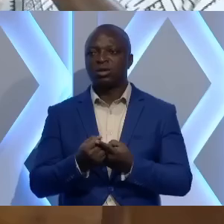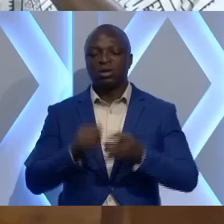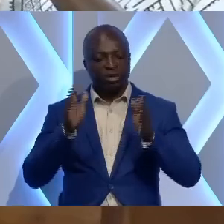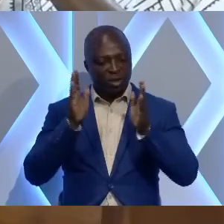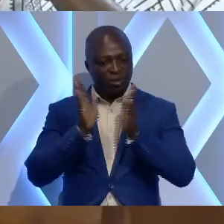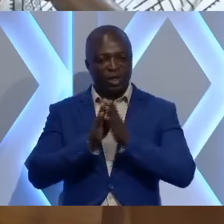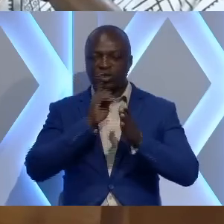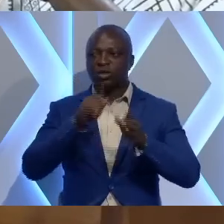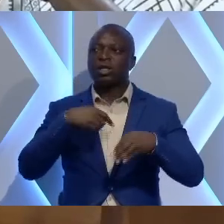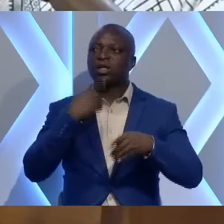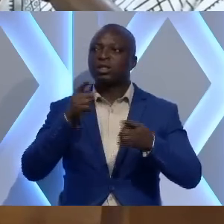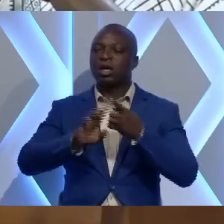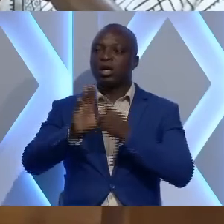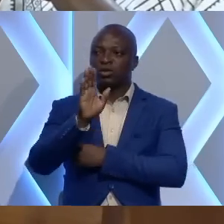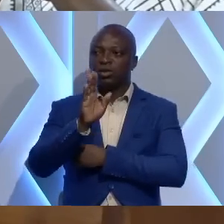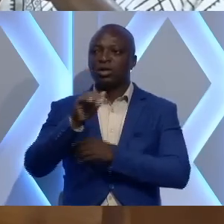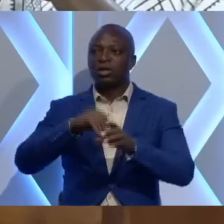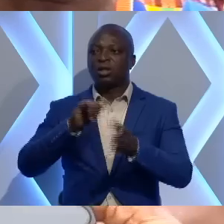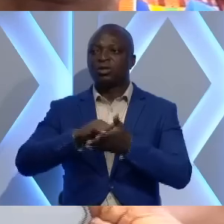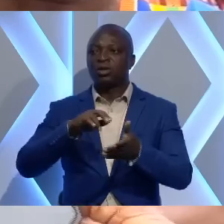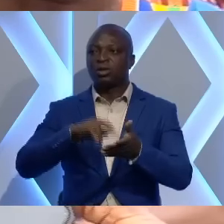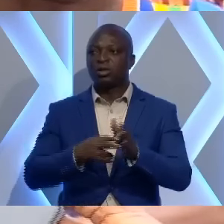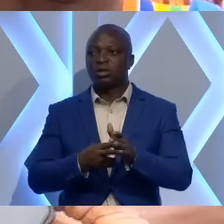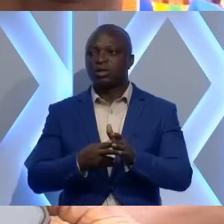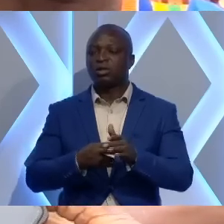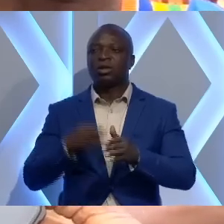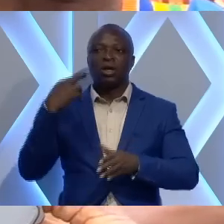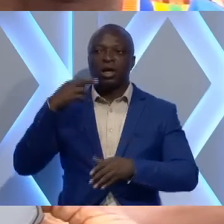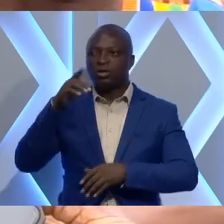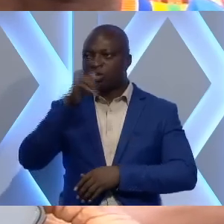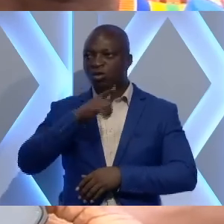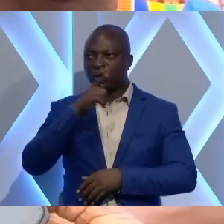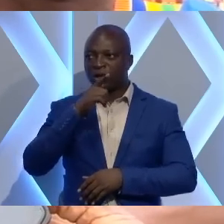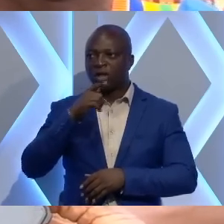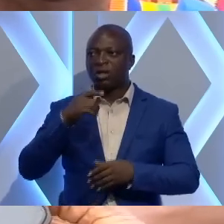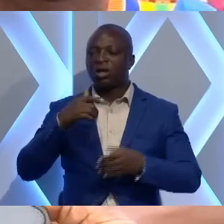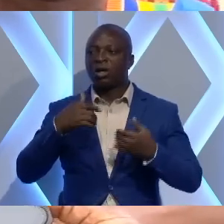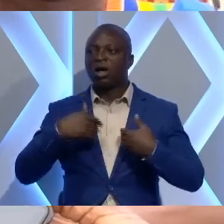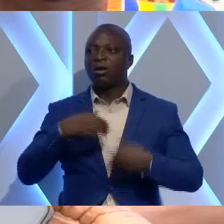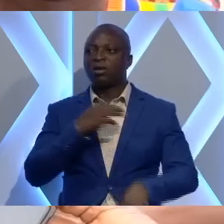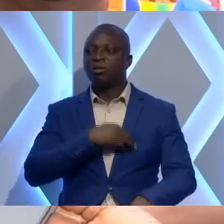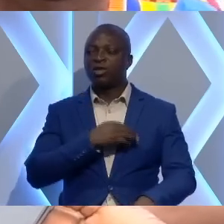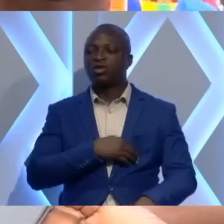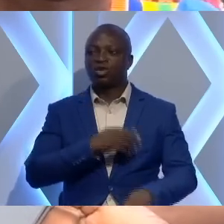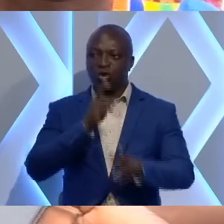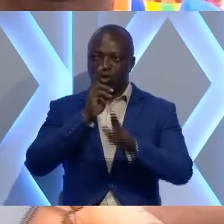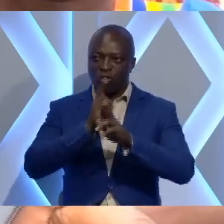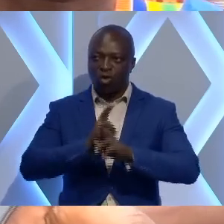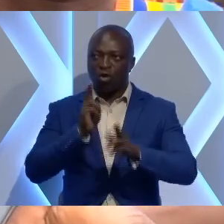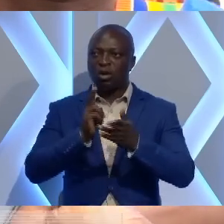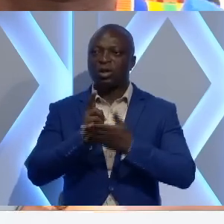sont adressées à Dieu dans ce sens. Radio Lomé a une mission noble, celle